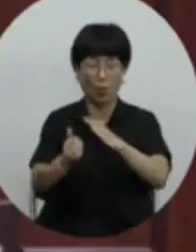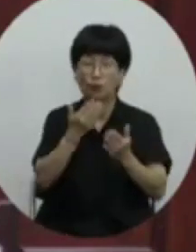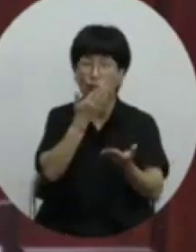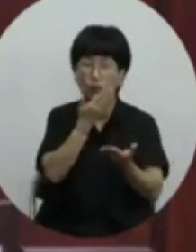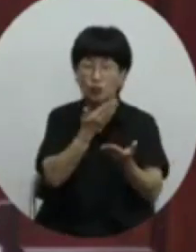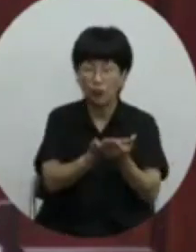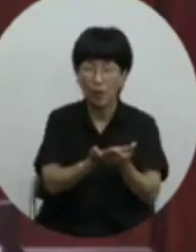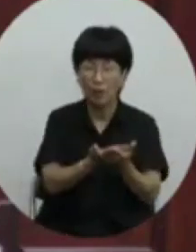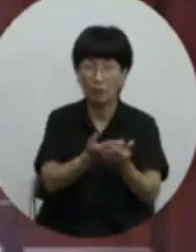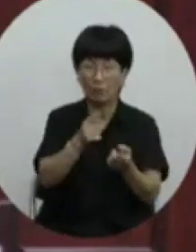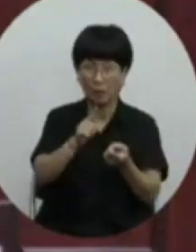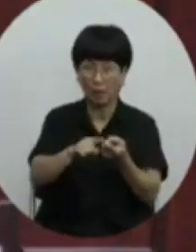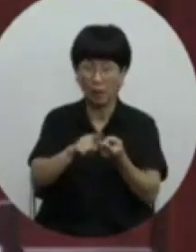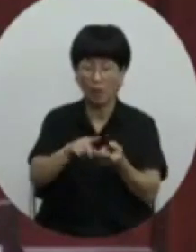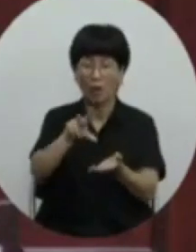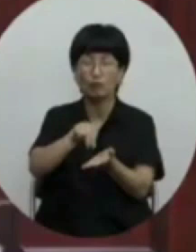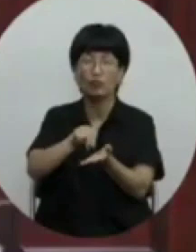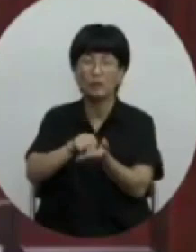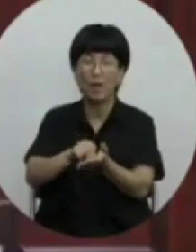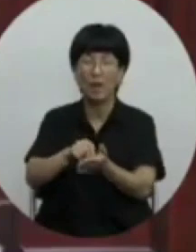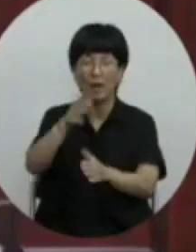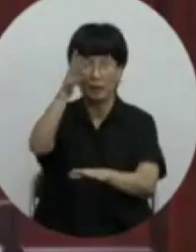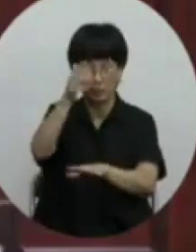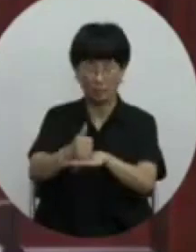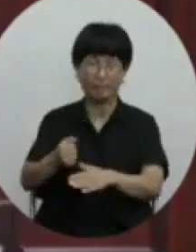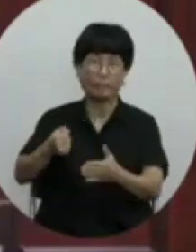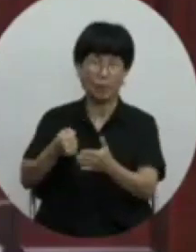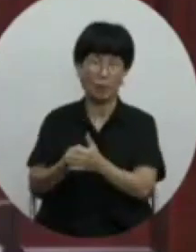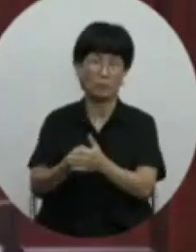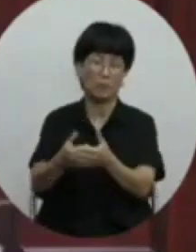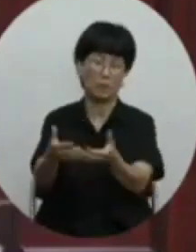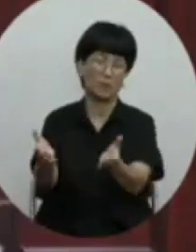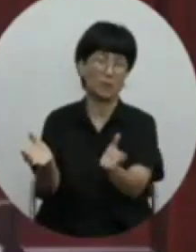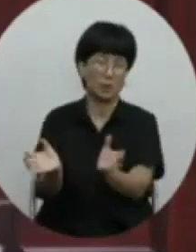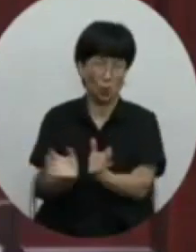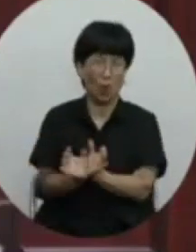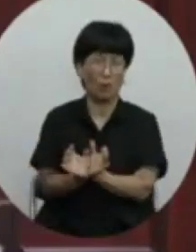최종 심의 결정하는 의결기관입니다.